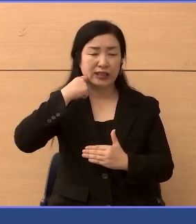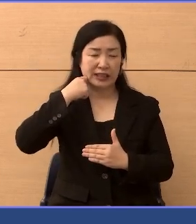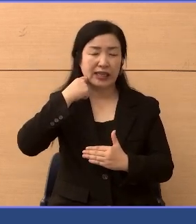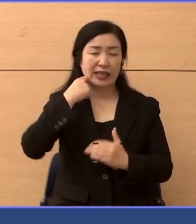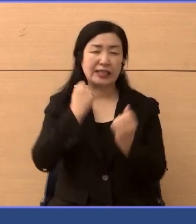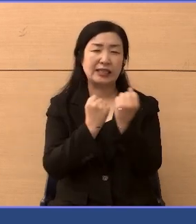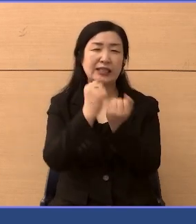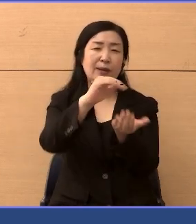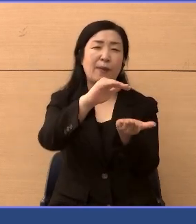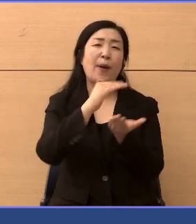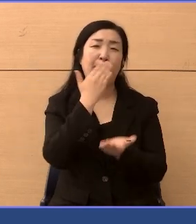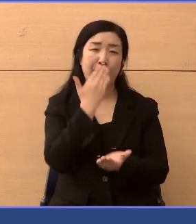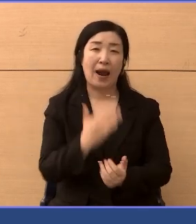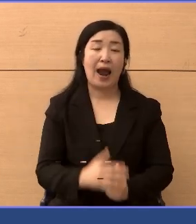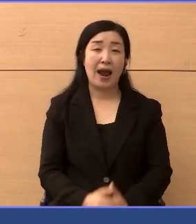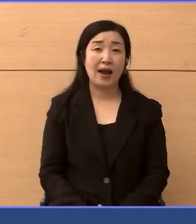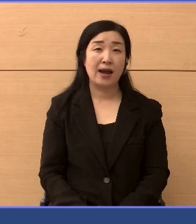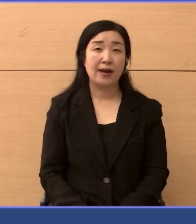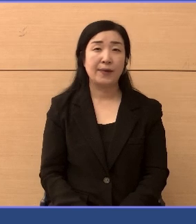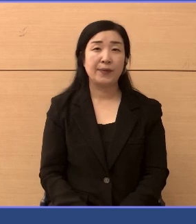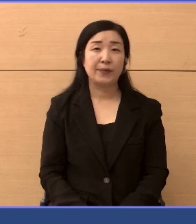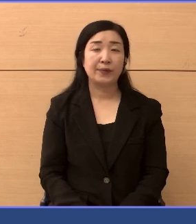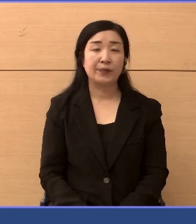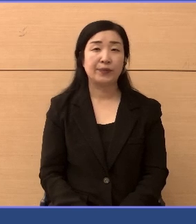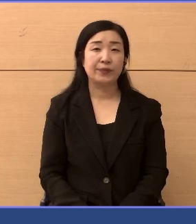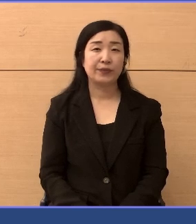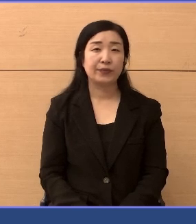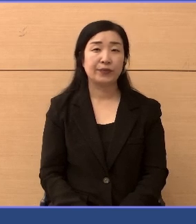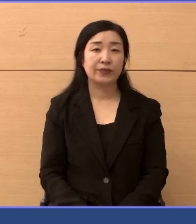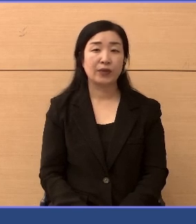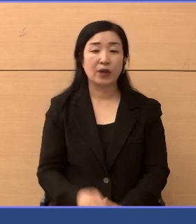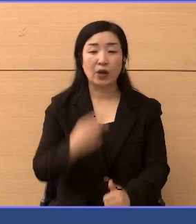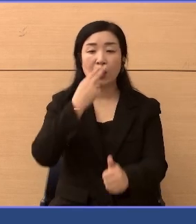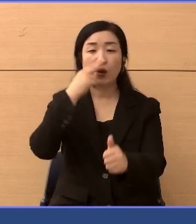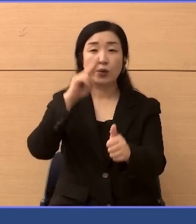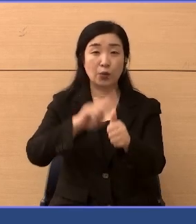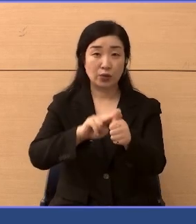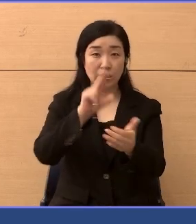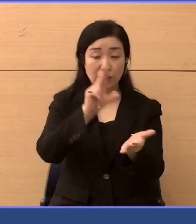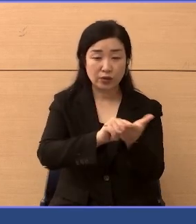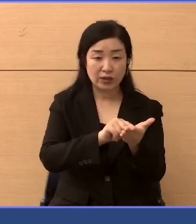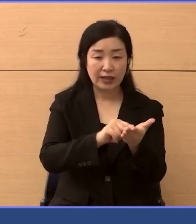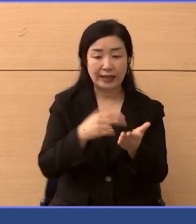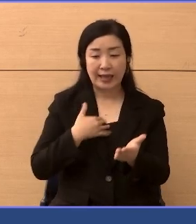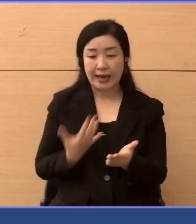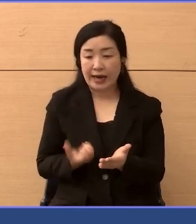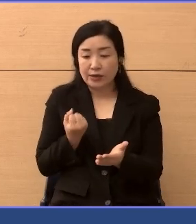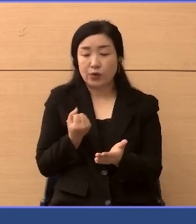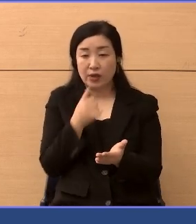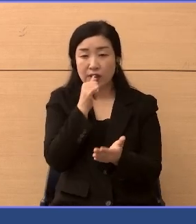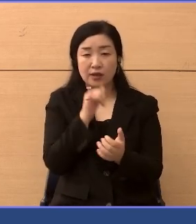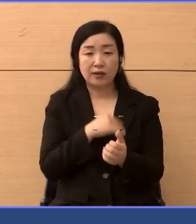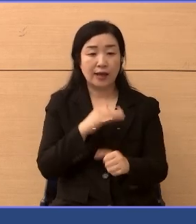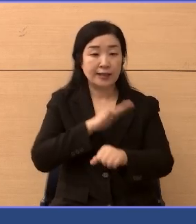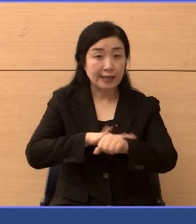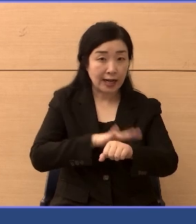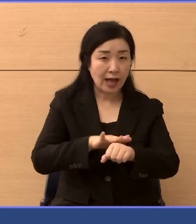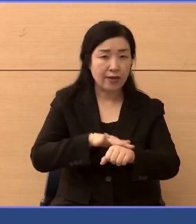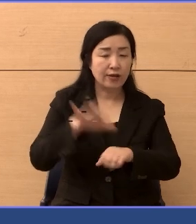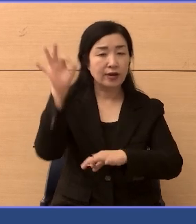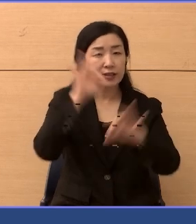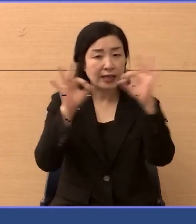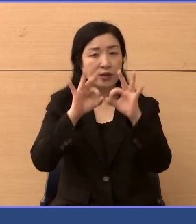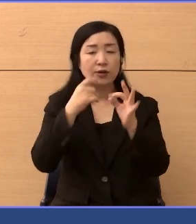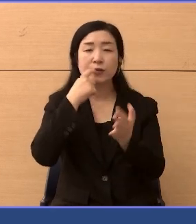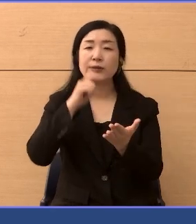부분이 strengths. 생기기 때문입니다. 이 점에 있어서도 이 도전 과제라고 And 한다면 one 내가 of 가지고 있는 the 나만의 강점을 찾는